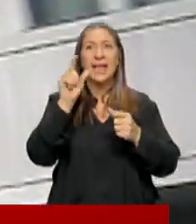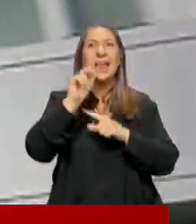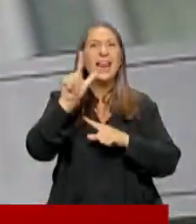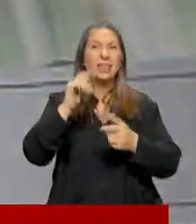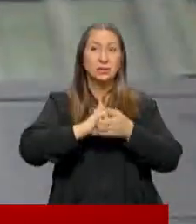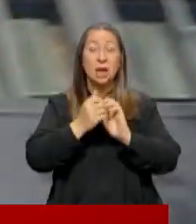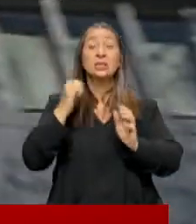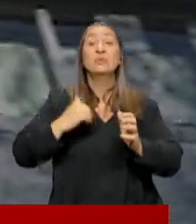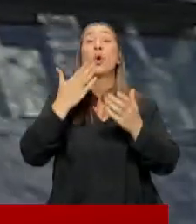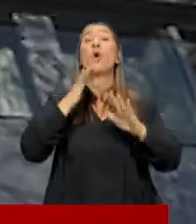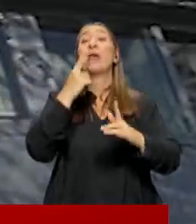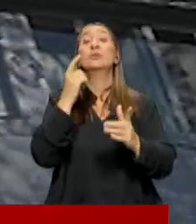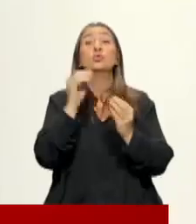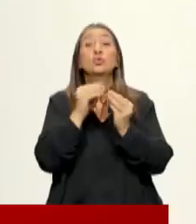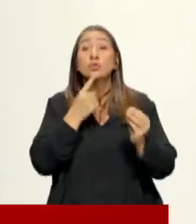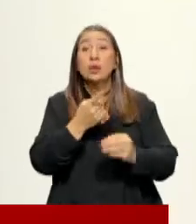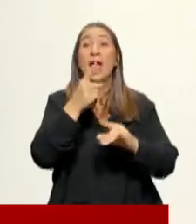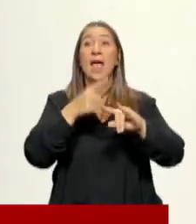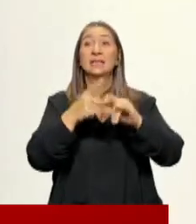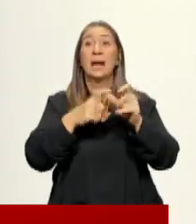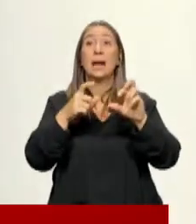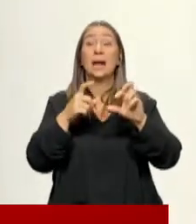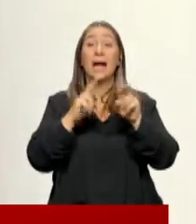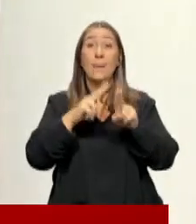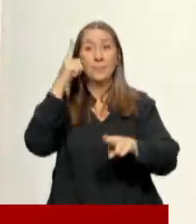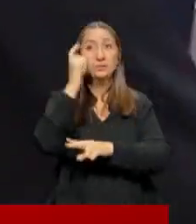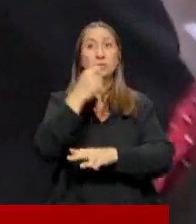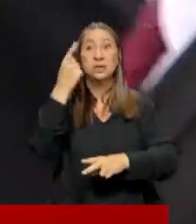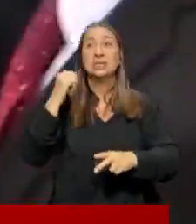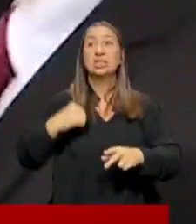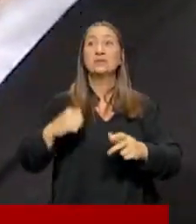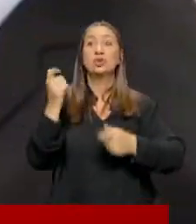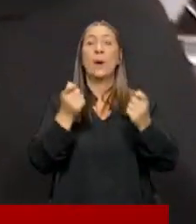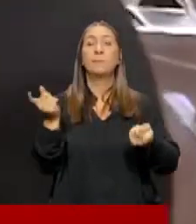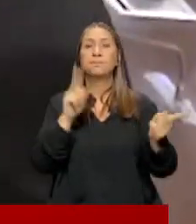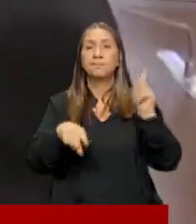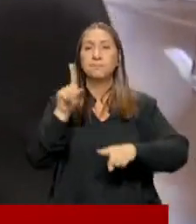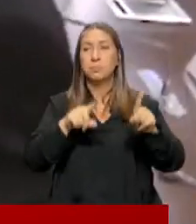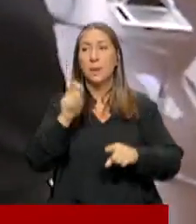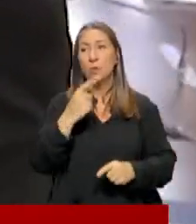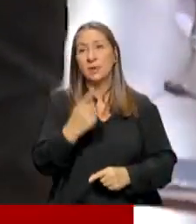yok denilerek alınmayan suç duyurusu için HSK'ya başvurmaya hazırlanıyor. Savcılar görevi ihmal ediyorlar diyerek.